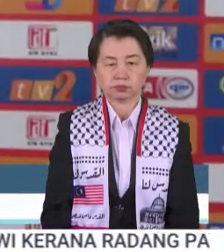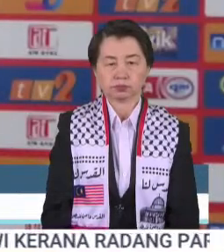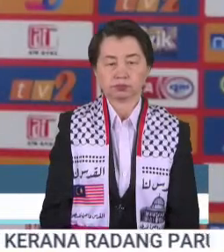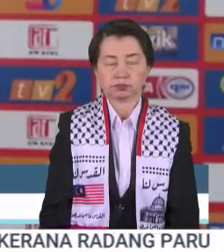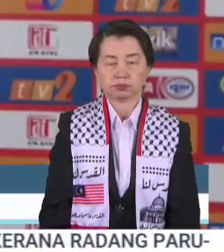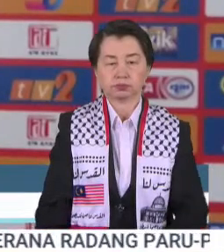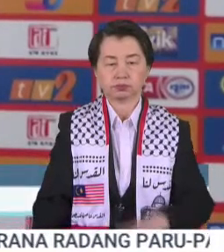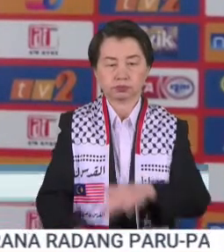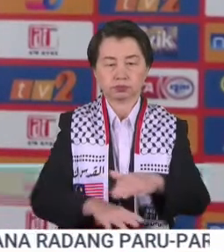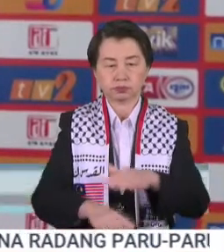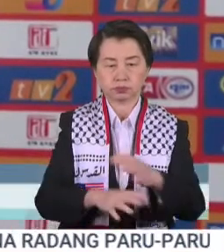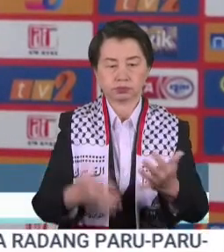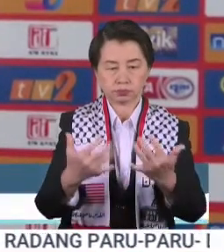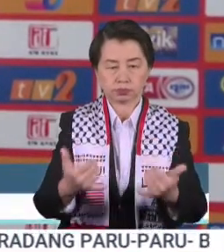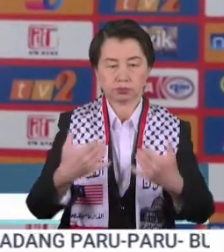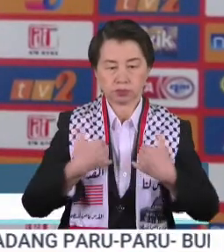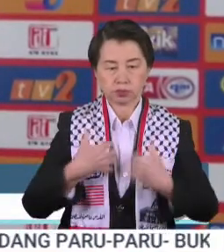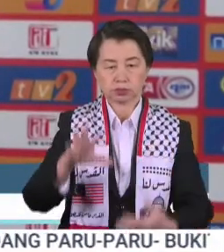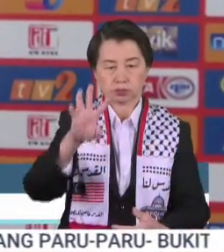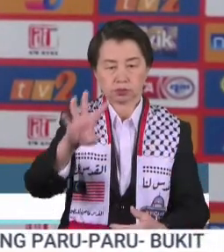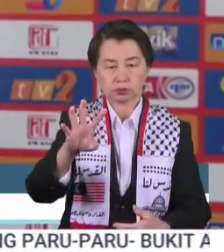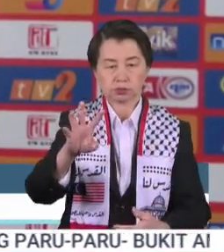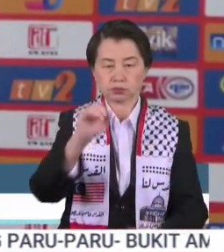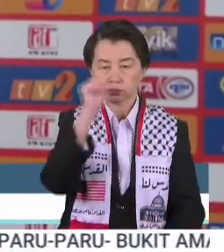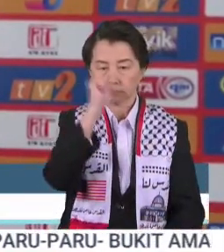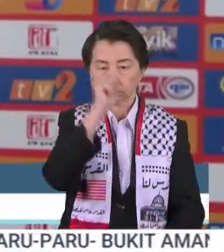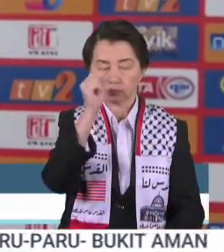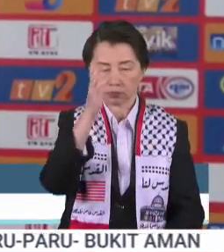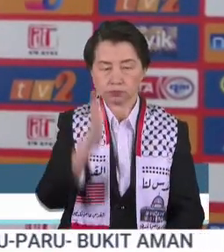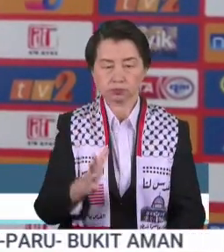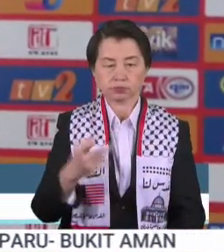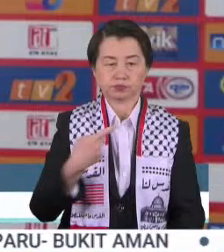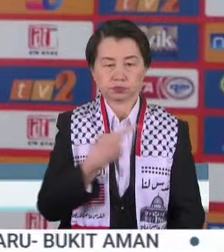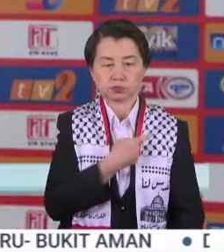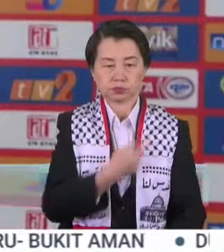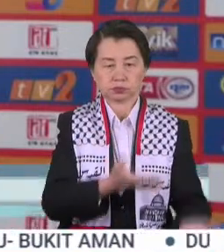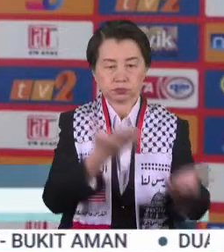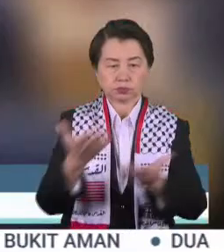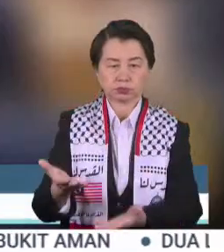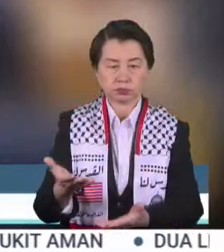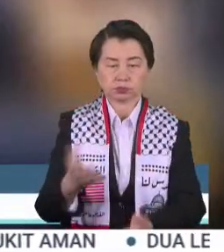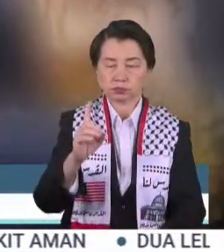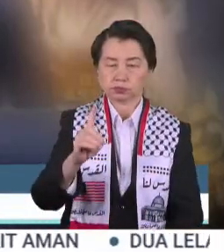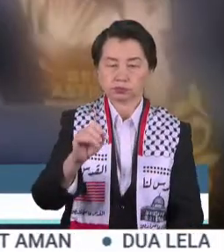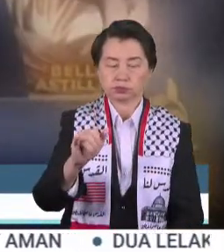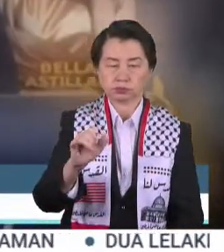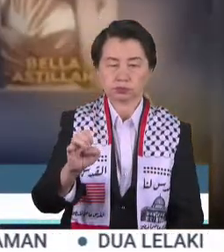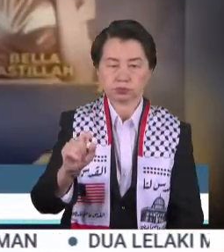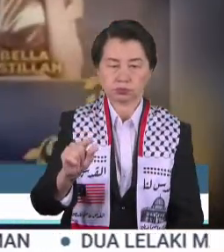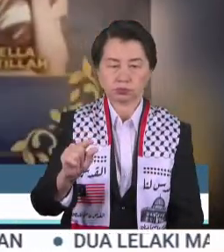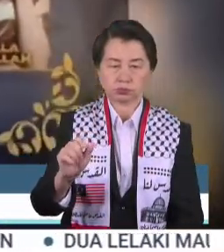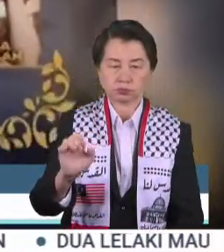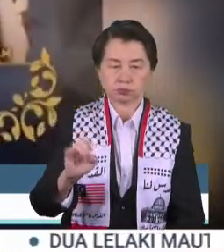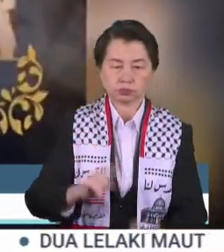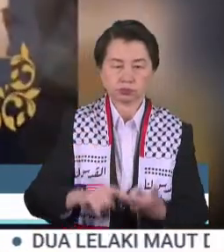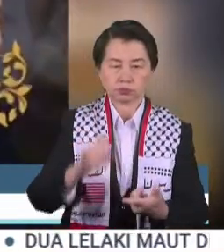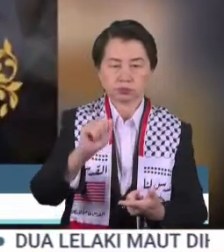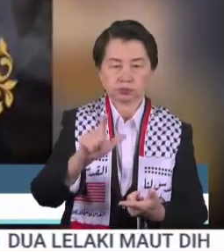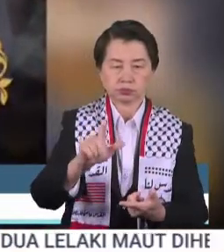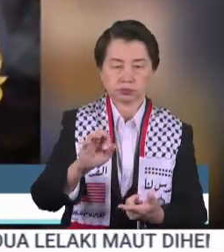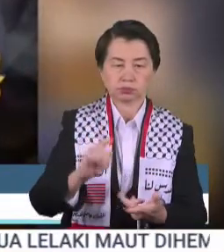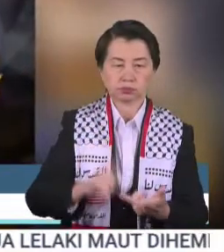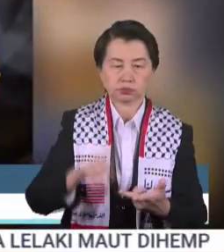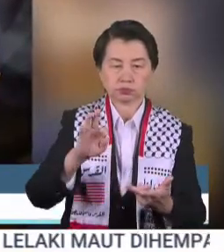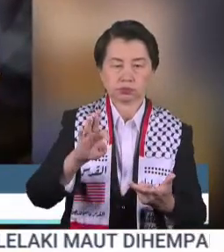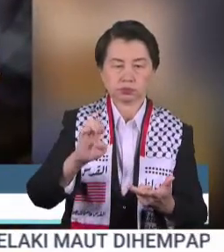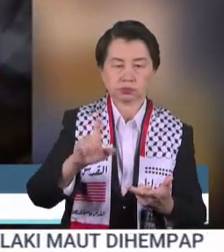Kami bawakan setakat ini ada 4 orang artis, yang mana kita bawakan Dayan Rafaizah, Syihah Zikir, Alif Aziz dan